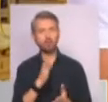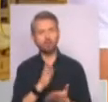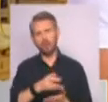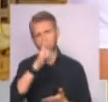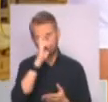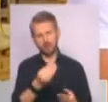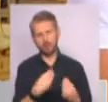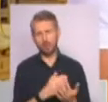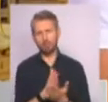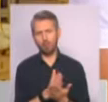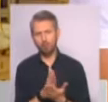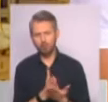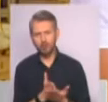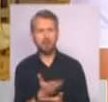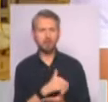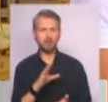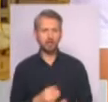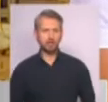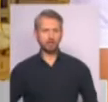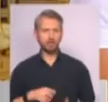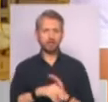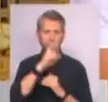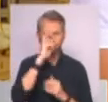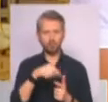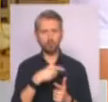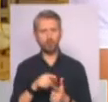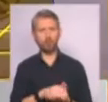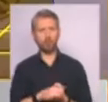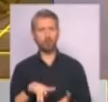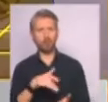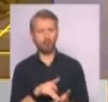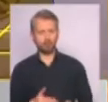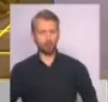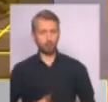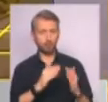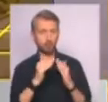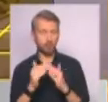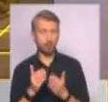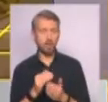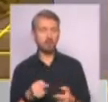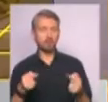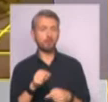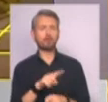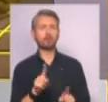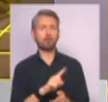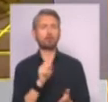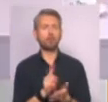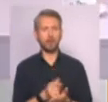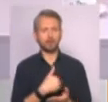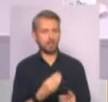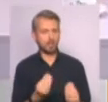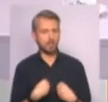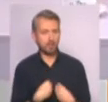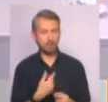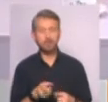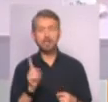нам надає послуги, ми живемо всі в державному чи комунальному житловому фонді, і відповідно вони щось зобов'язані нам надавати.